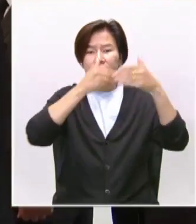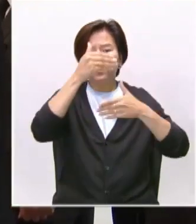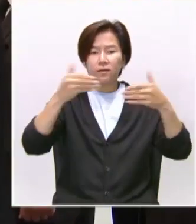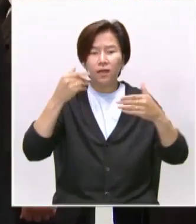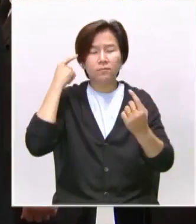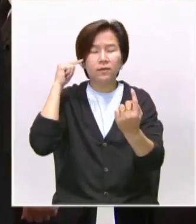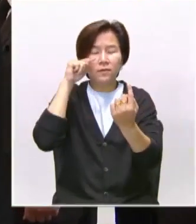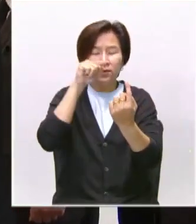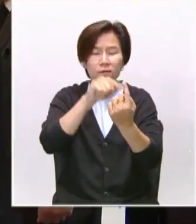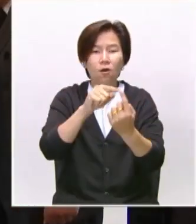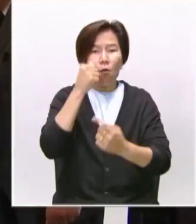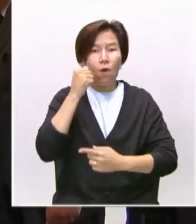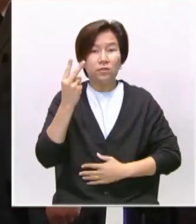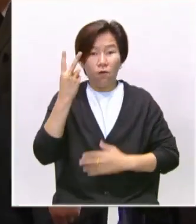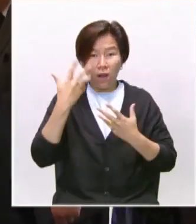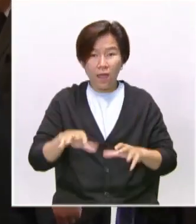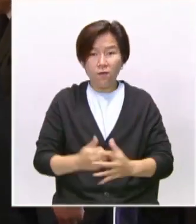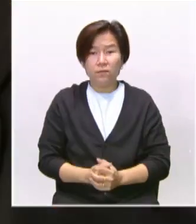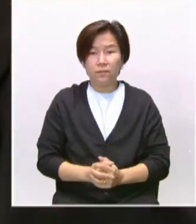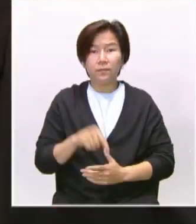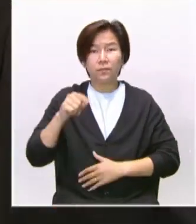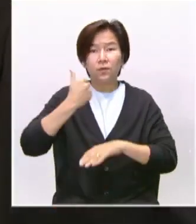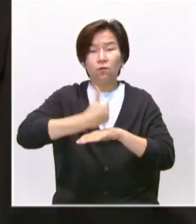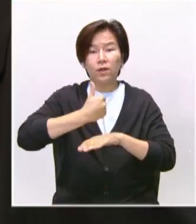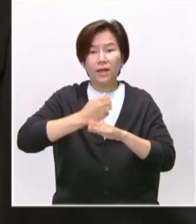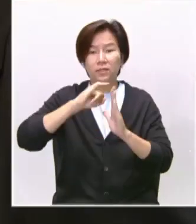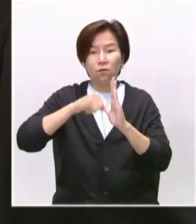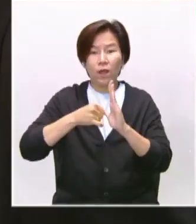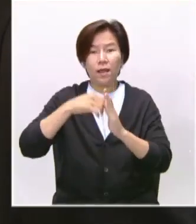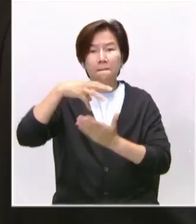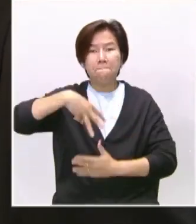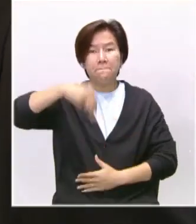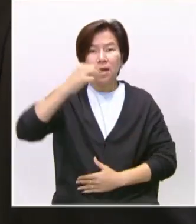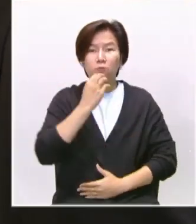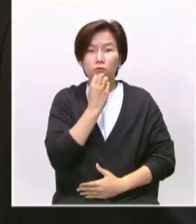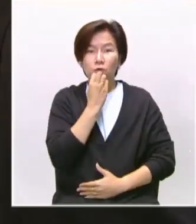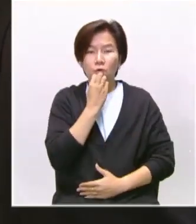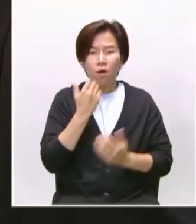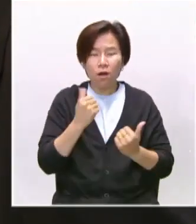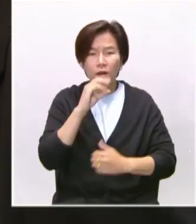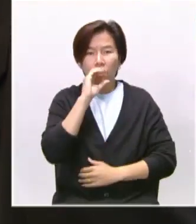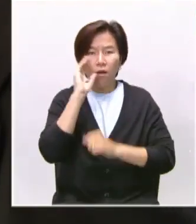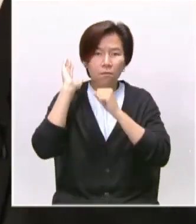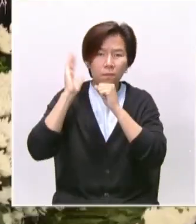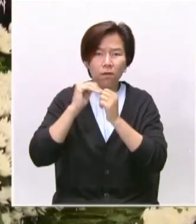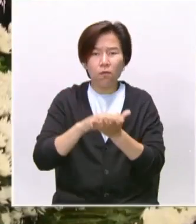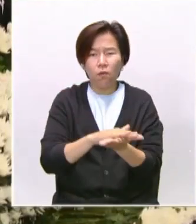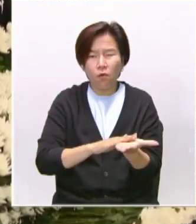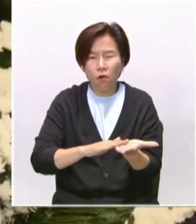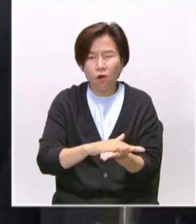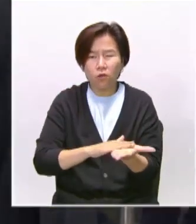ล้วขณะที่นายกเทศมนตรีกรุงโซเองก็ออกมาแถลงทั้งน้ำตานะครับแล้วก็กล่าวขอโทษสำหรับเหตุการณ์ที่เกิดขึ้นในครั้งนี้